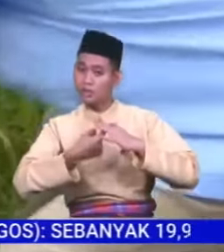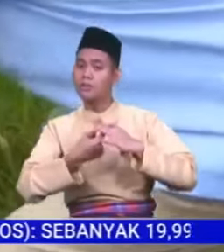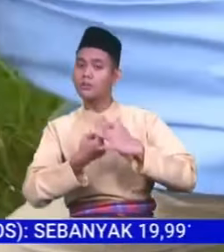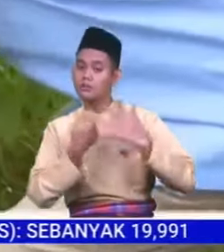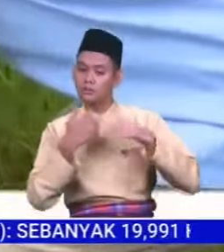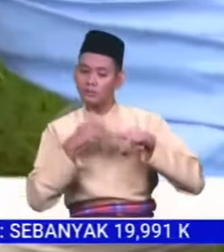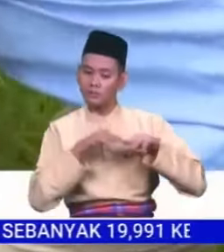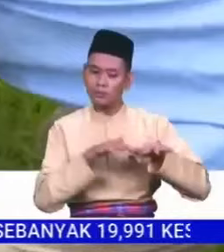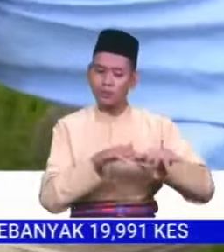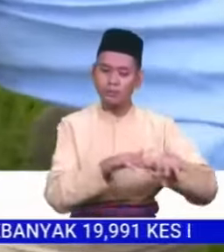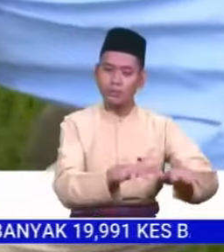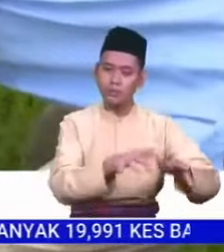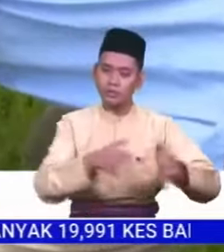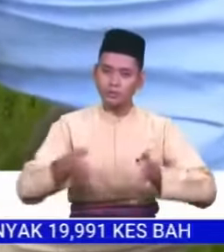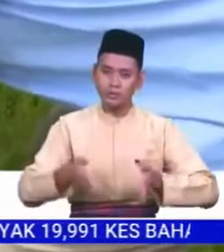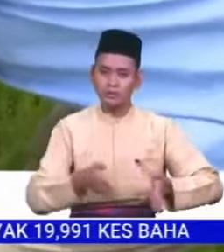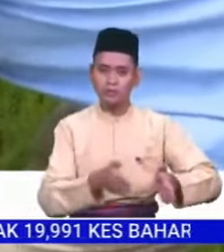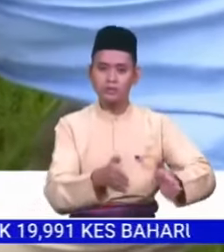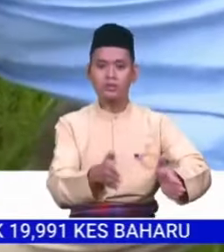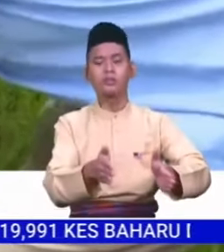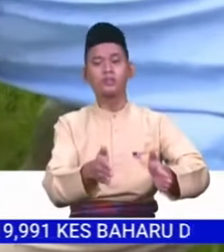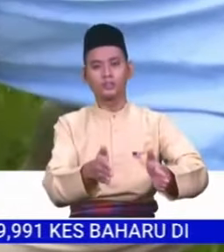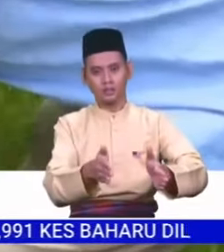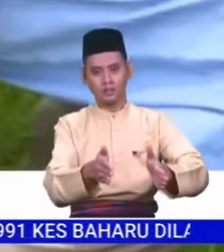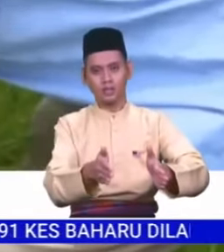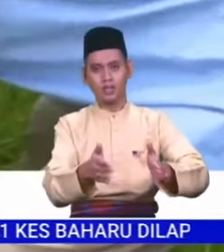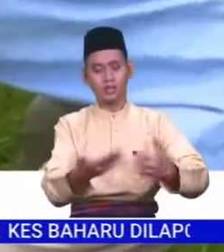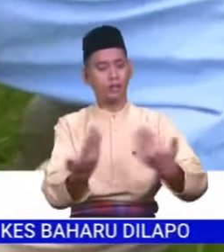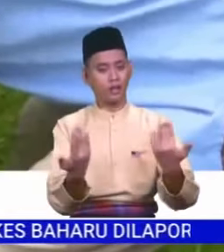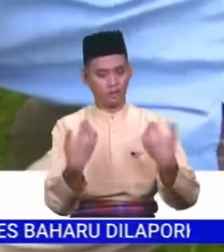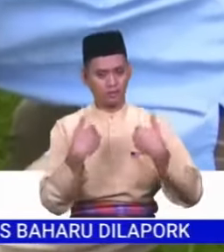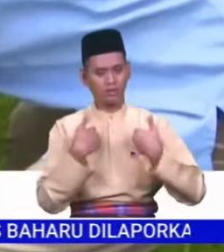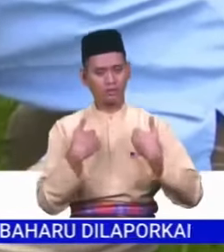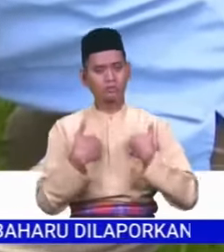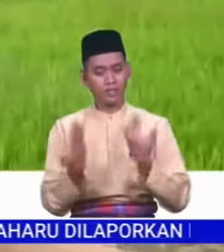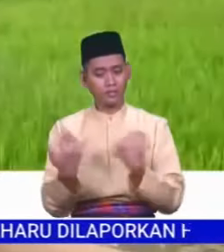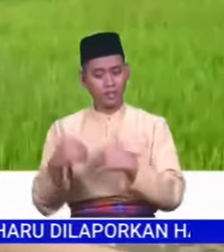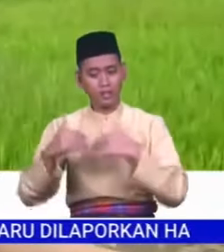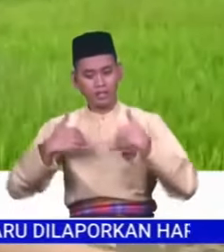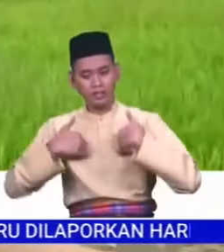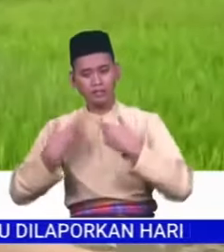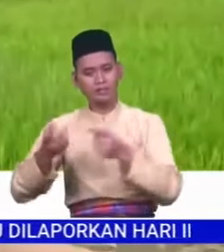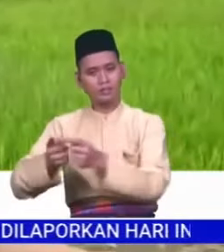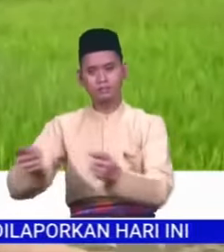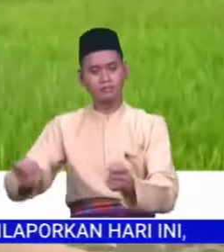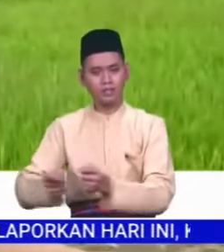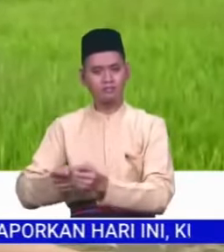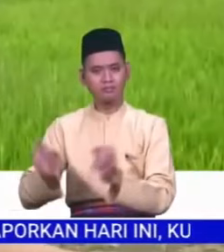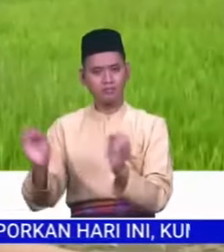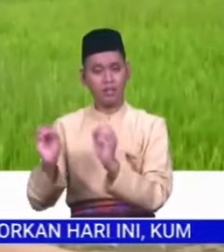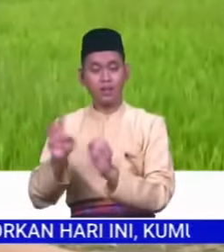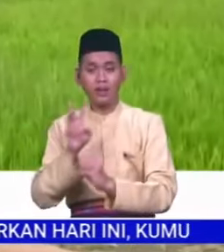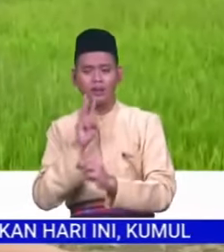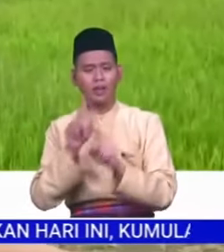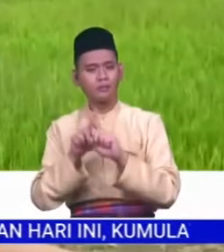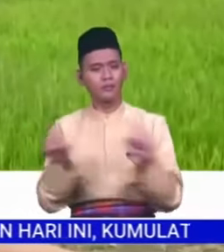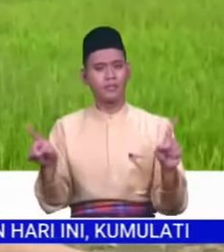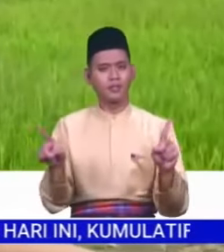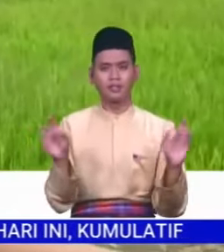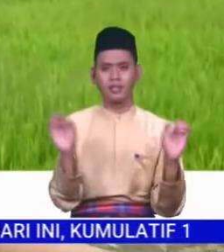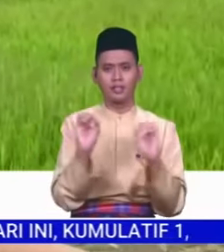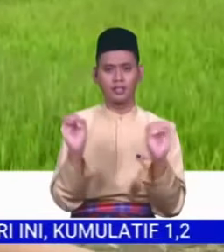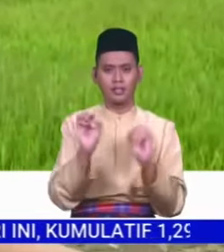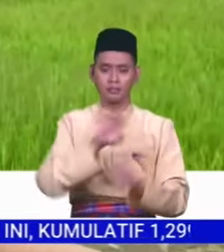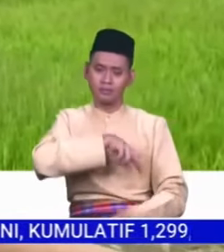dahulu lah walaupun ada juga pegang cepat-cepat lain tak semua ini dan tapi taklah sampai menyebabkan Mike